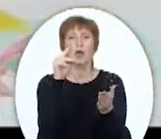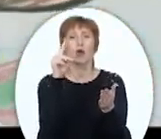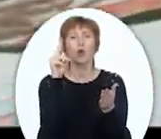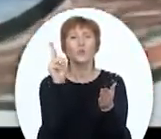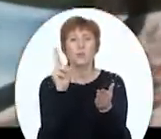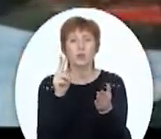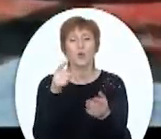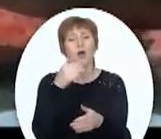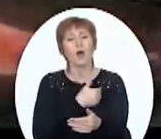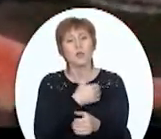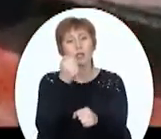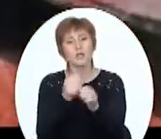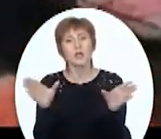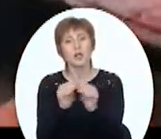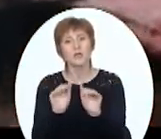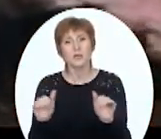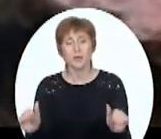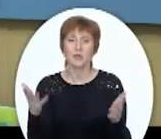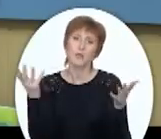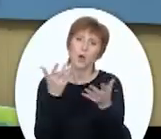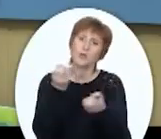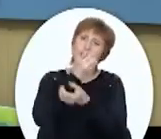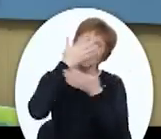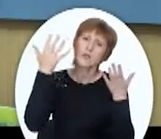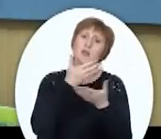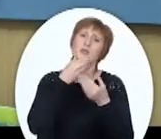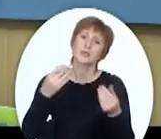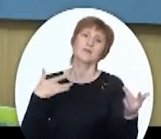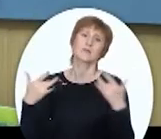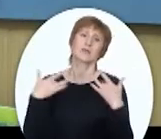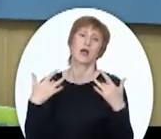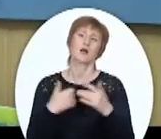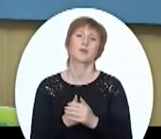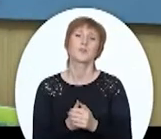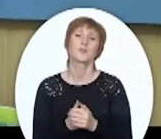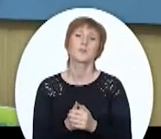Хотелось сделать с малышами какой-нибудь светлый, красивый, хороший спектакль.